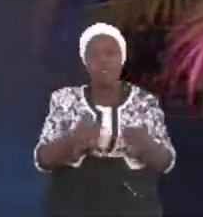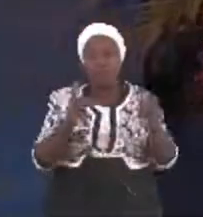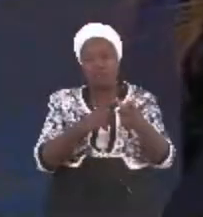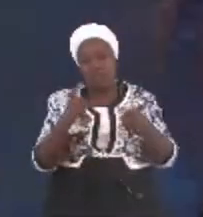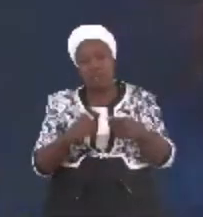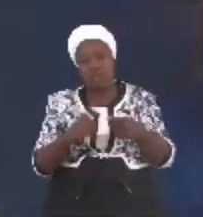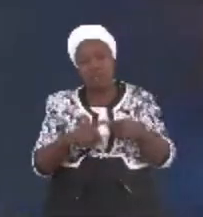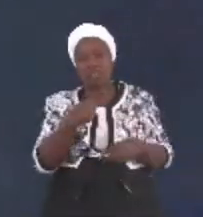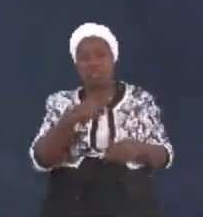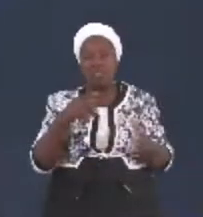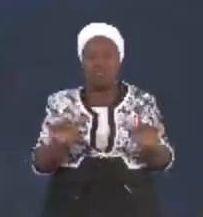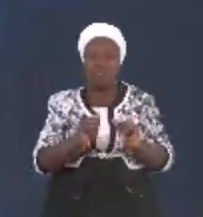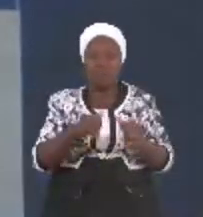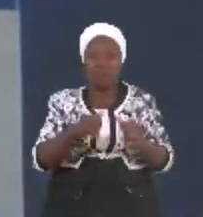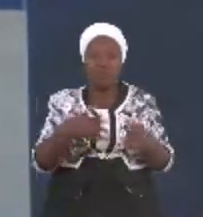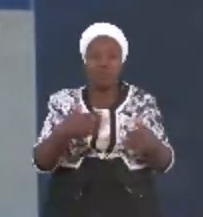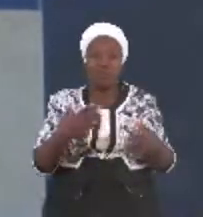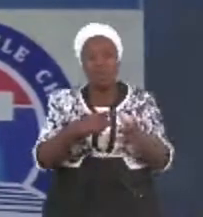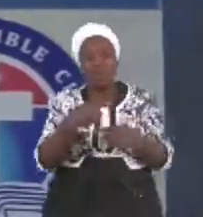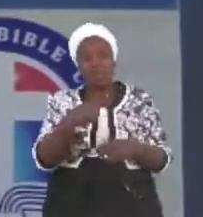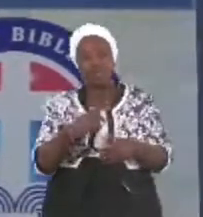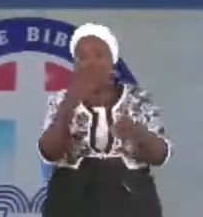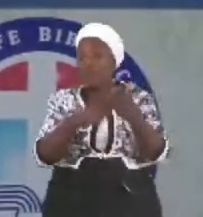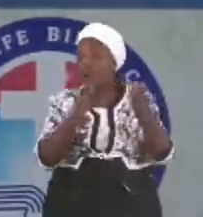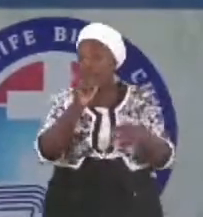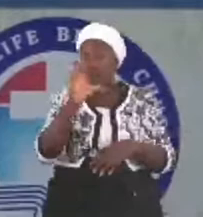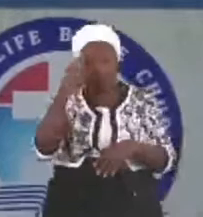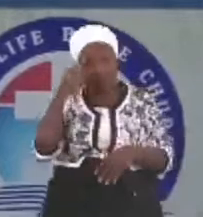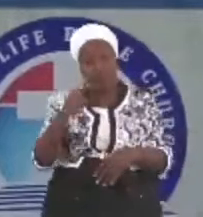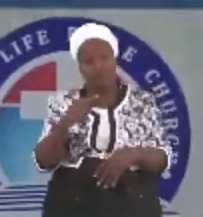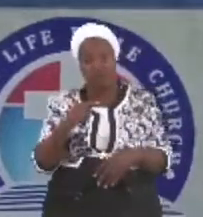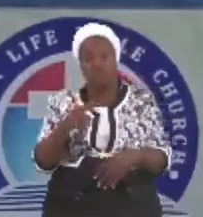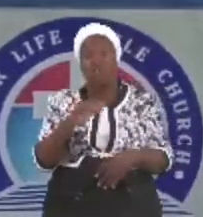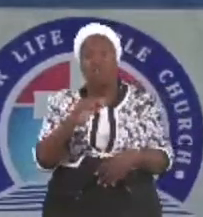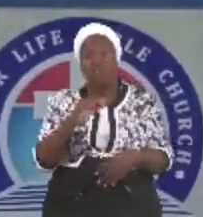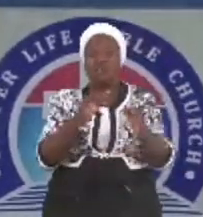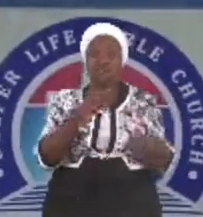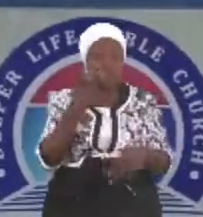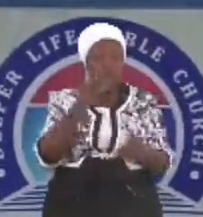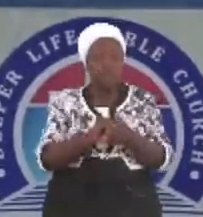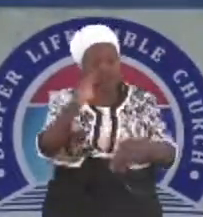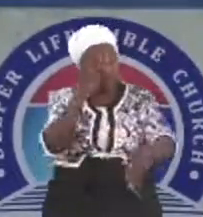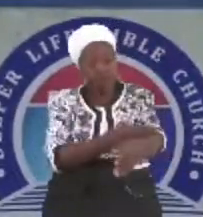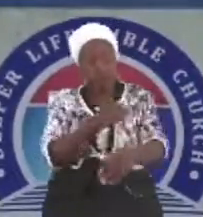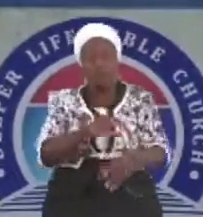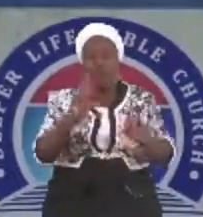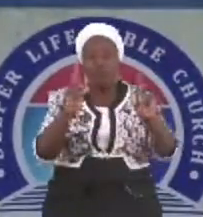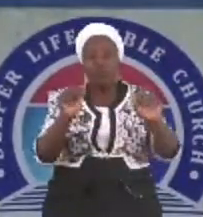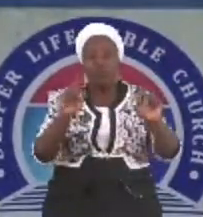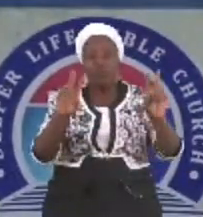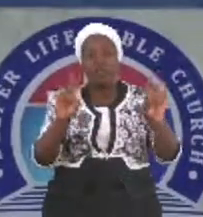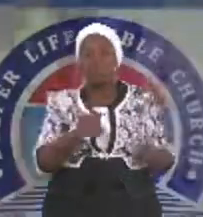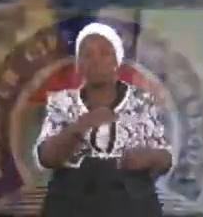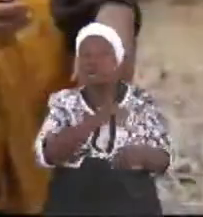Et il répète la même chose aujourd'hui. Il dit, ce que je cherche, c'est la miséricorde. Oh, toi, fils de David, aie pitié